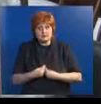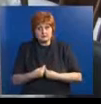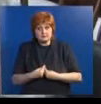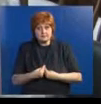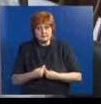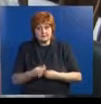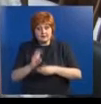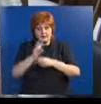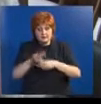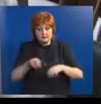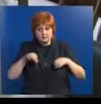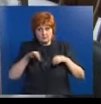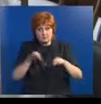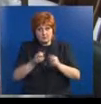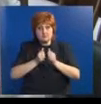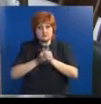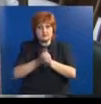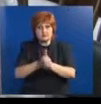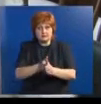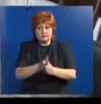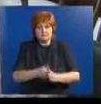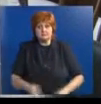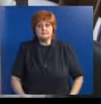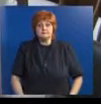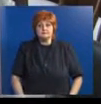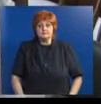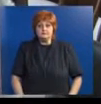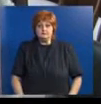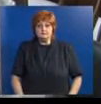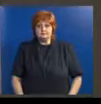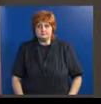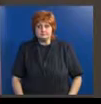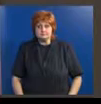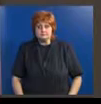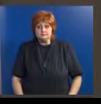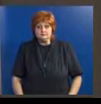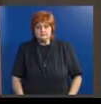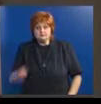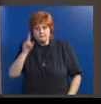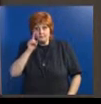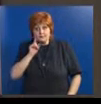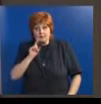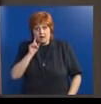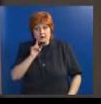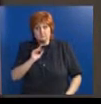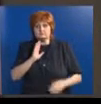прыгнули в машину и поехали по микрорайону искать. И пока мы проехали, там,